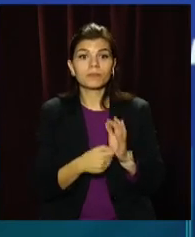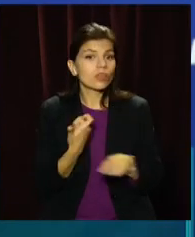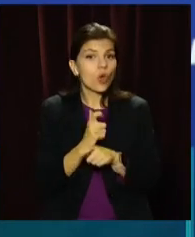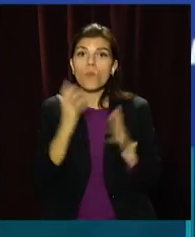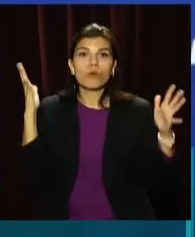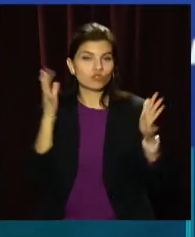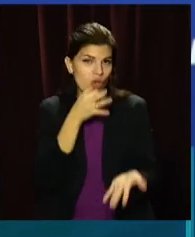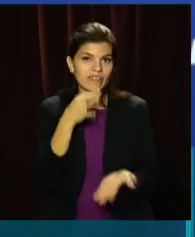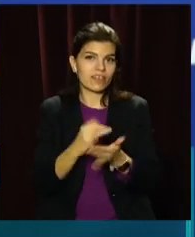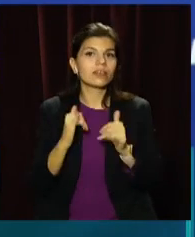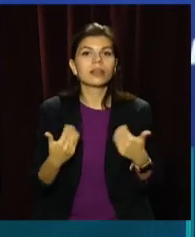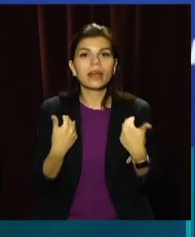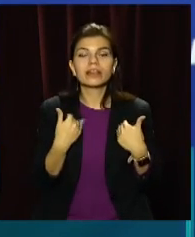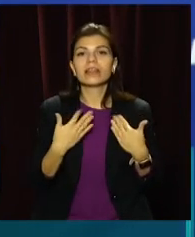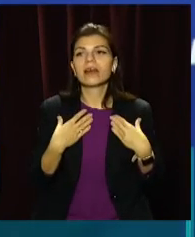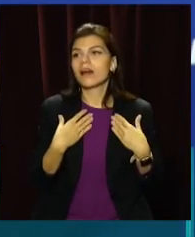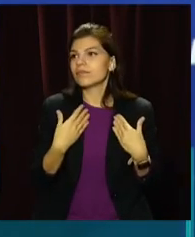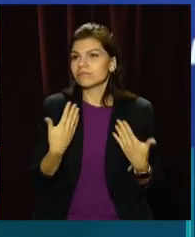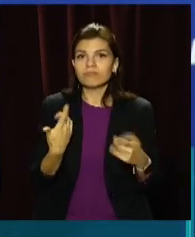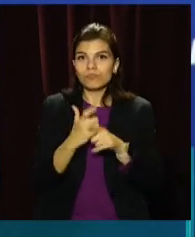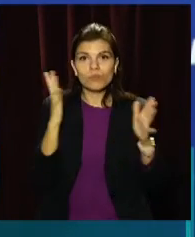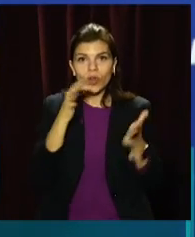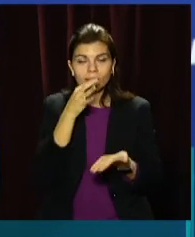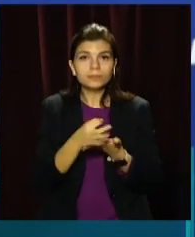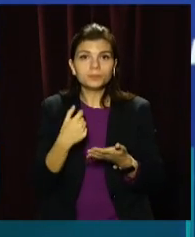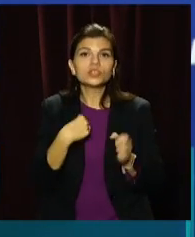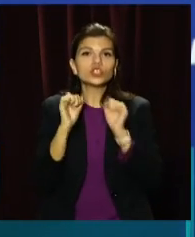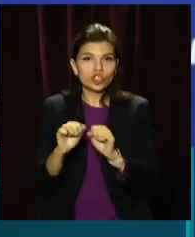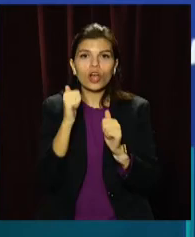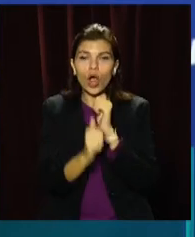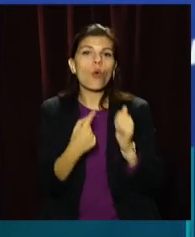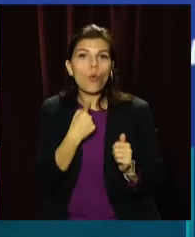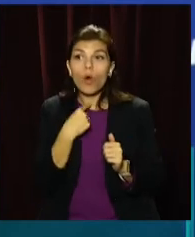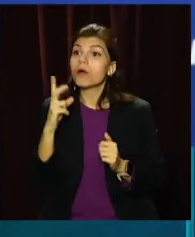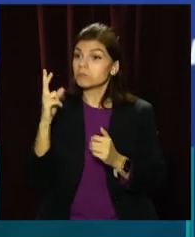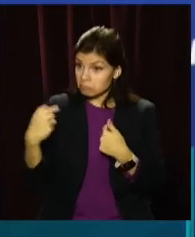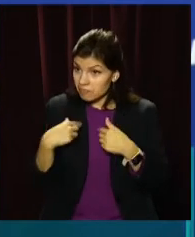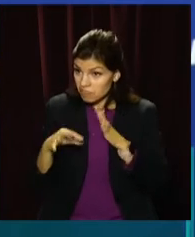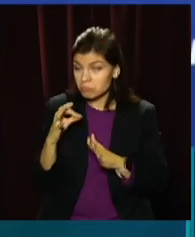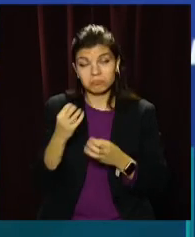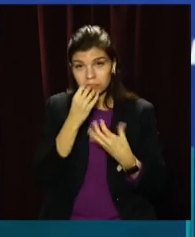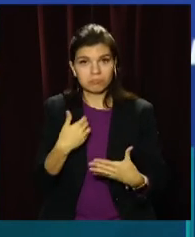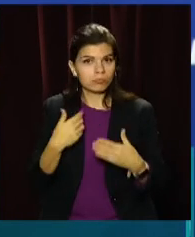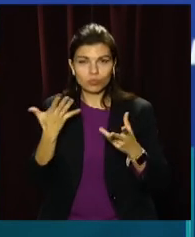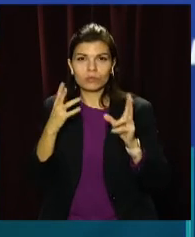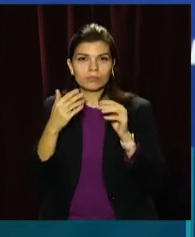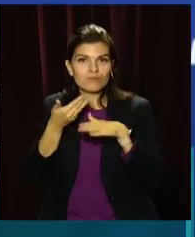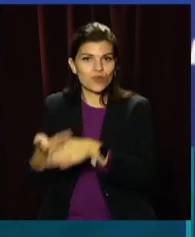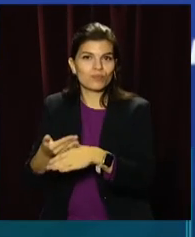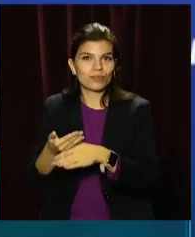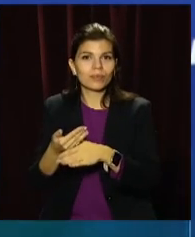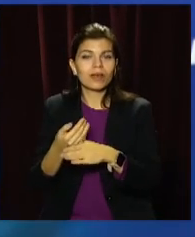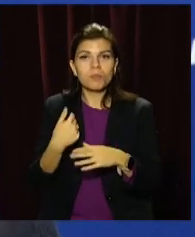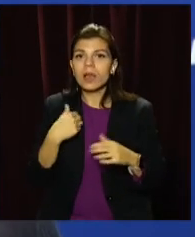велика відповідальність для нас. Для нас це велика відповідальність, і ми захистимо кожен голос. Мы сегодня делаем то, чтобы все, чтобы